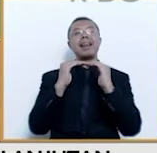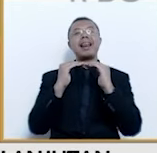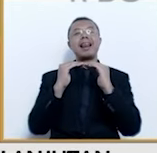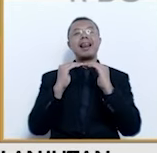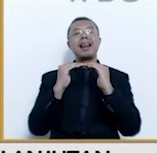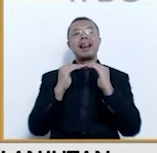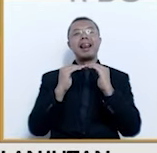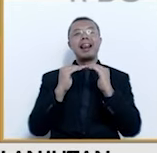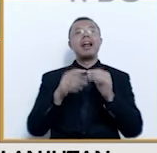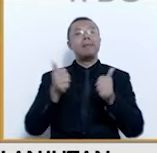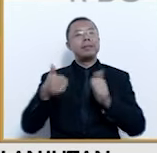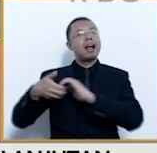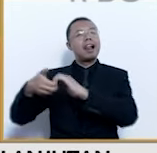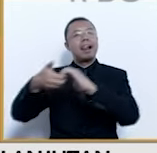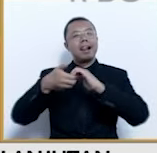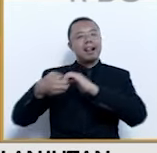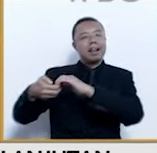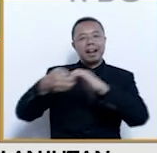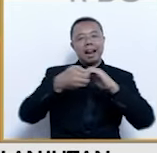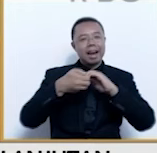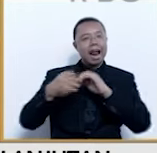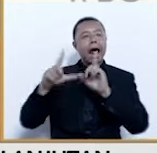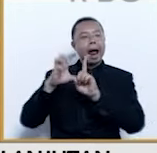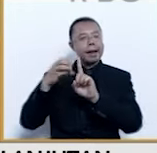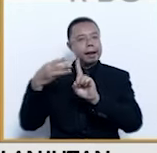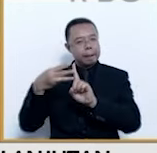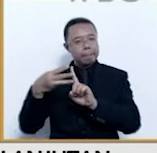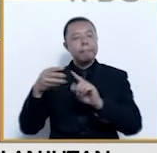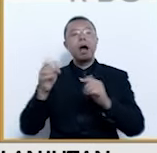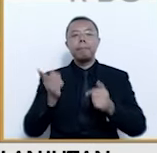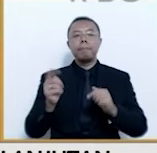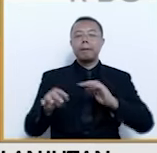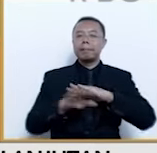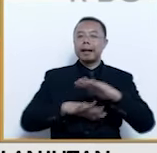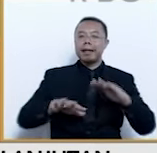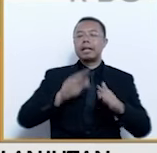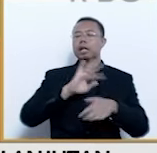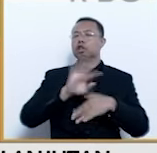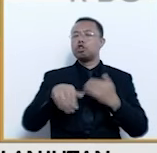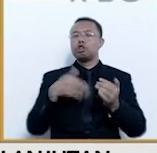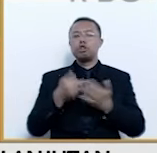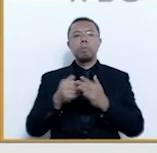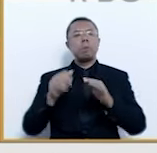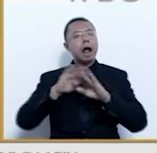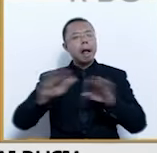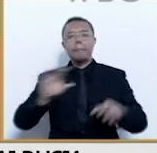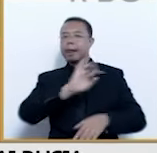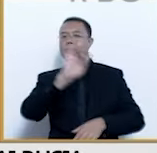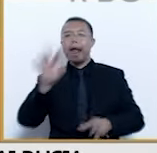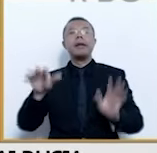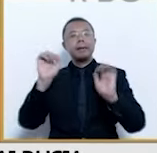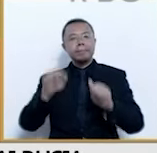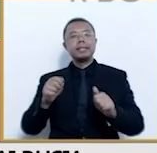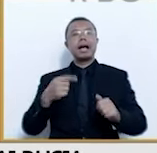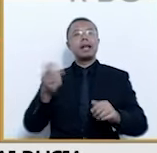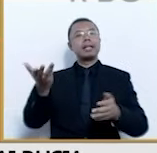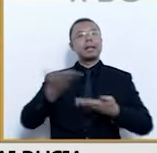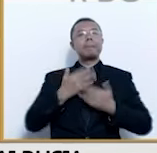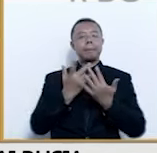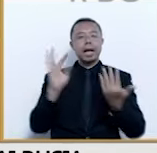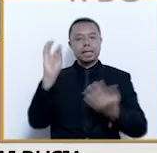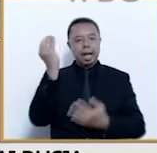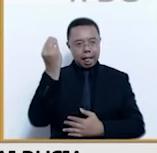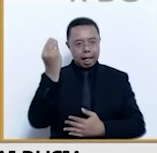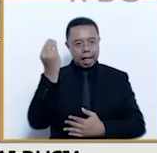getuk tular adab aman adab adalah pondasi dari semua aman lain yang bakal dinikmati rakyat